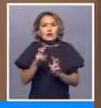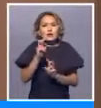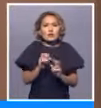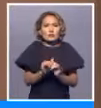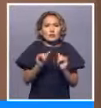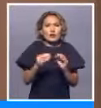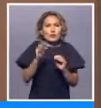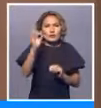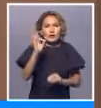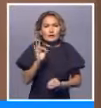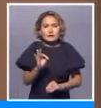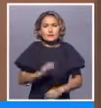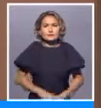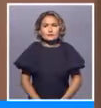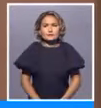отыр.